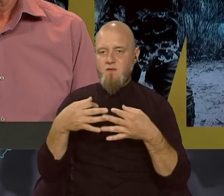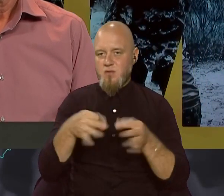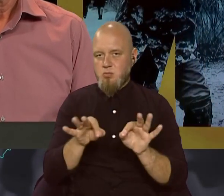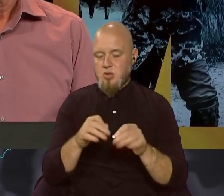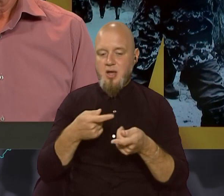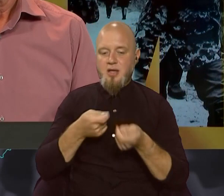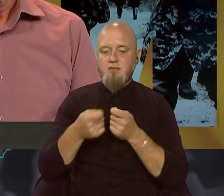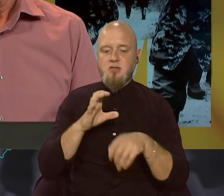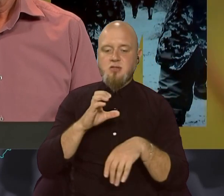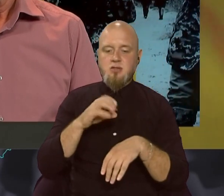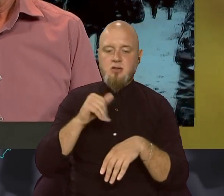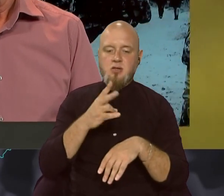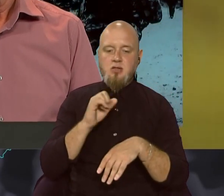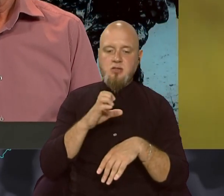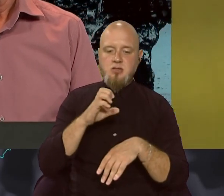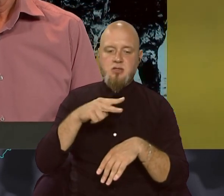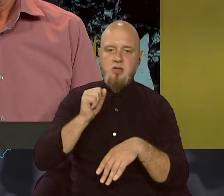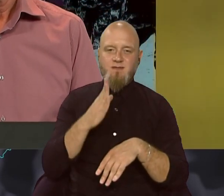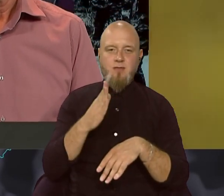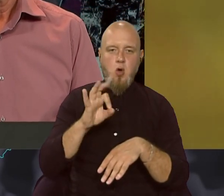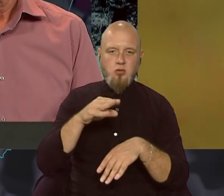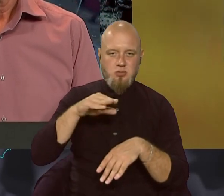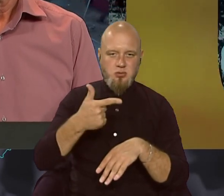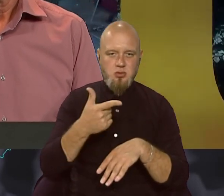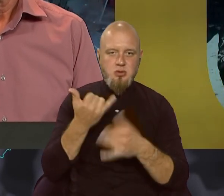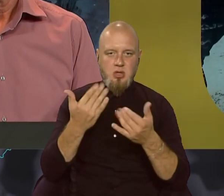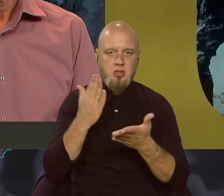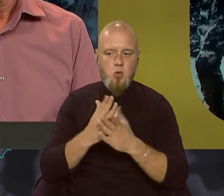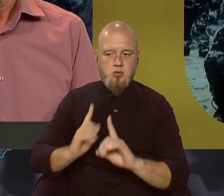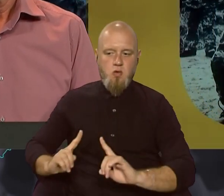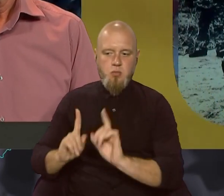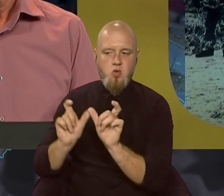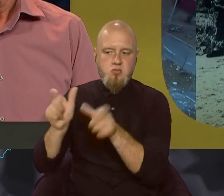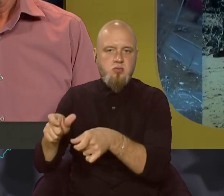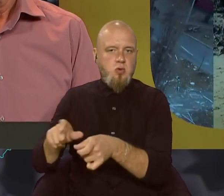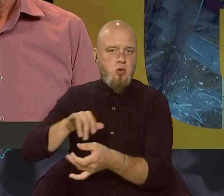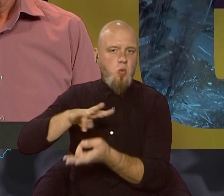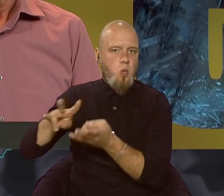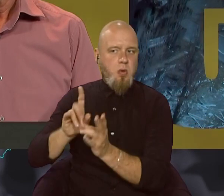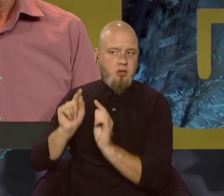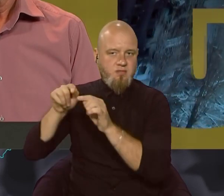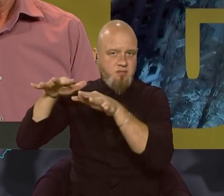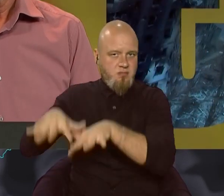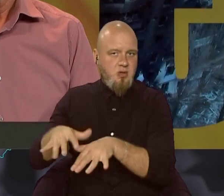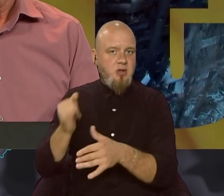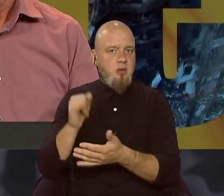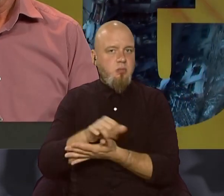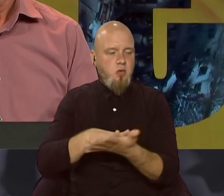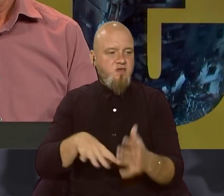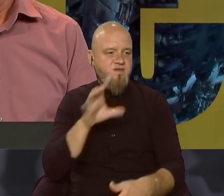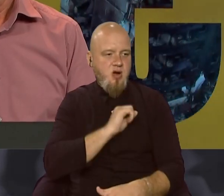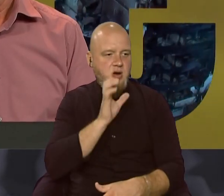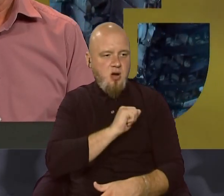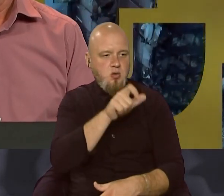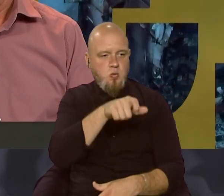Керівник Станіславської ОТГ зараз знаходиться в полоні окупантів і продовжують викрадати